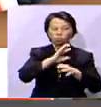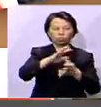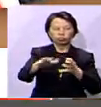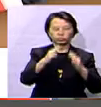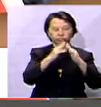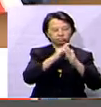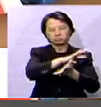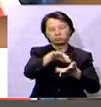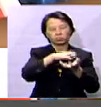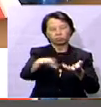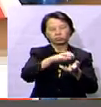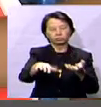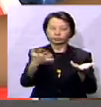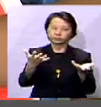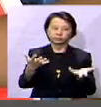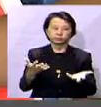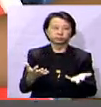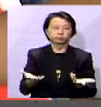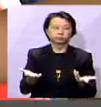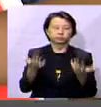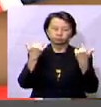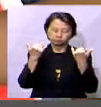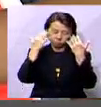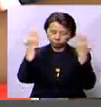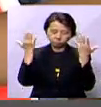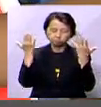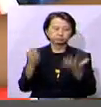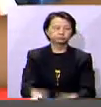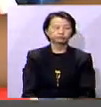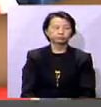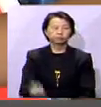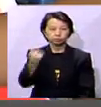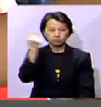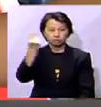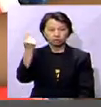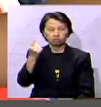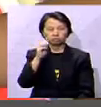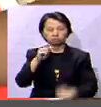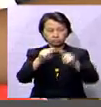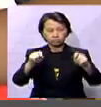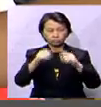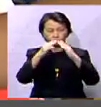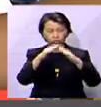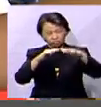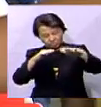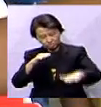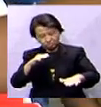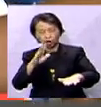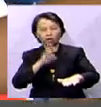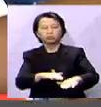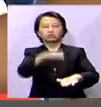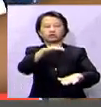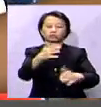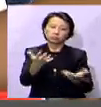kan. Tu pun kami pun tak tahu macam mana lah kan. Selalu tempat tu rendah sikit. Selalu jadi rendah